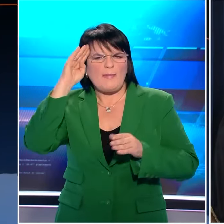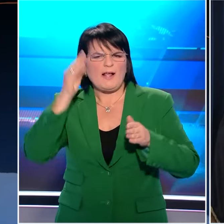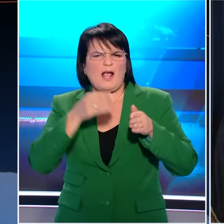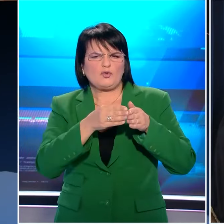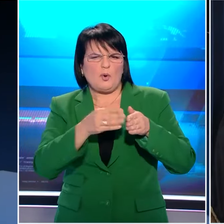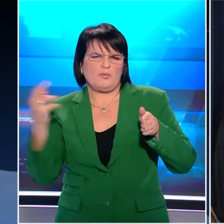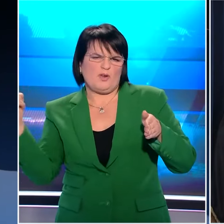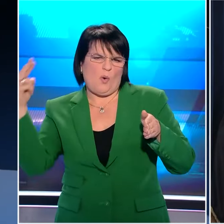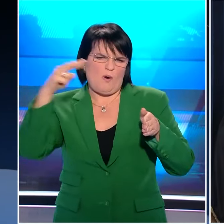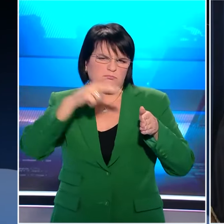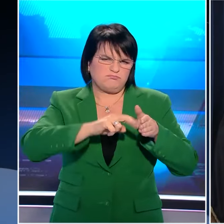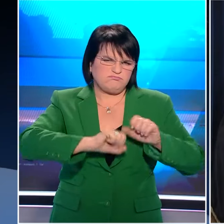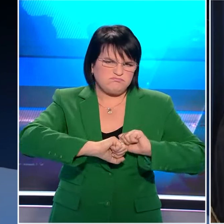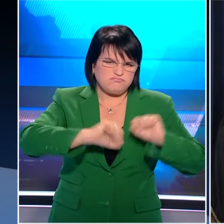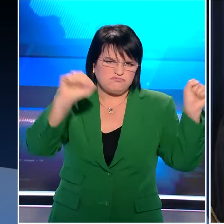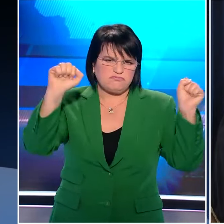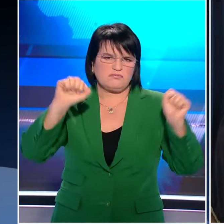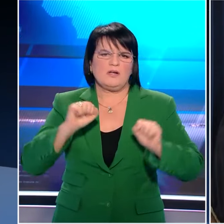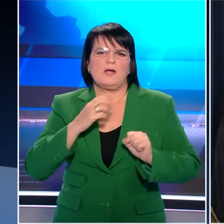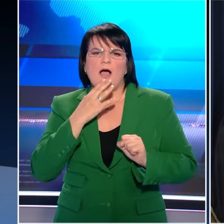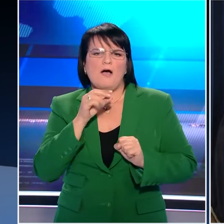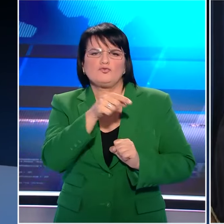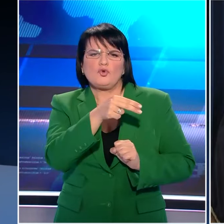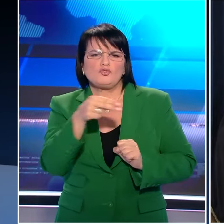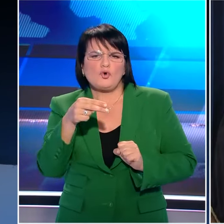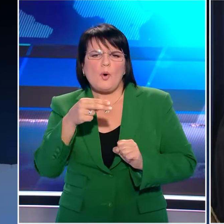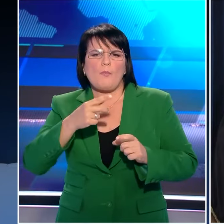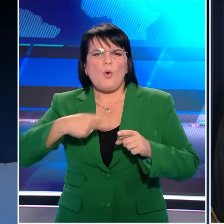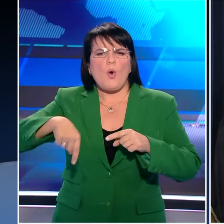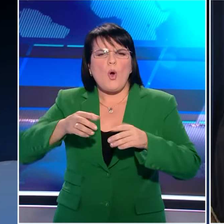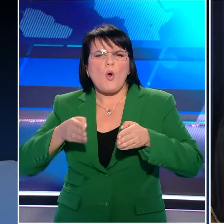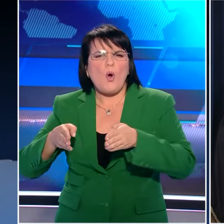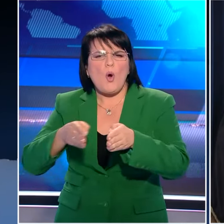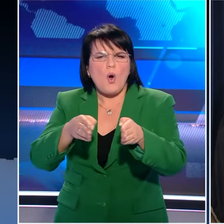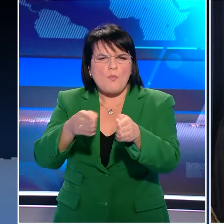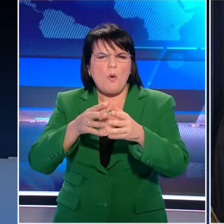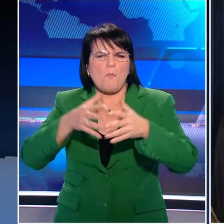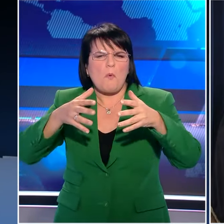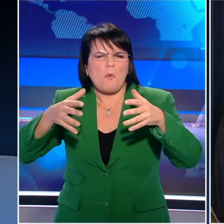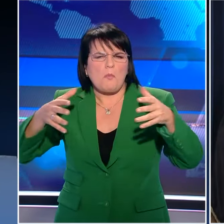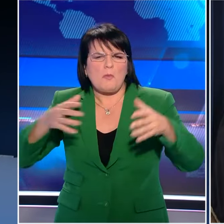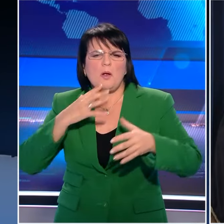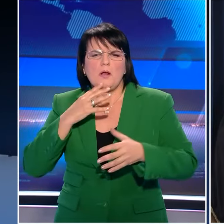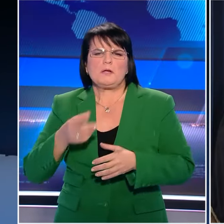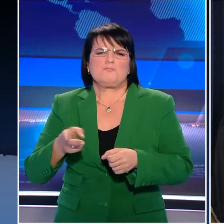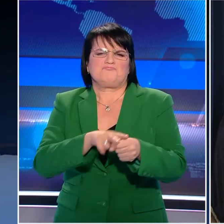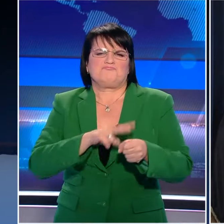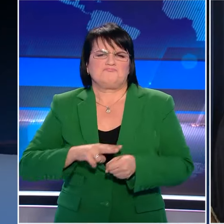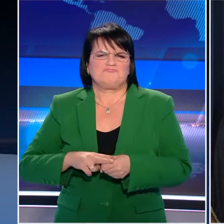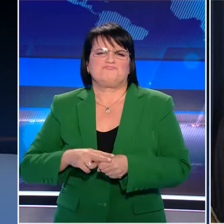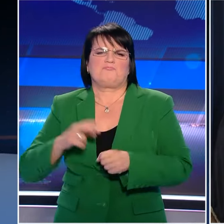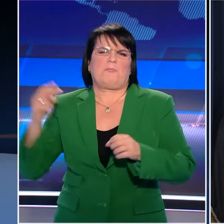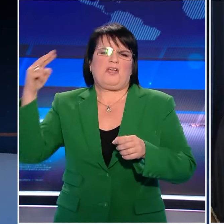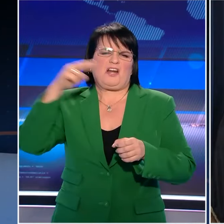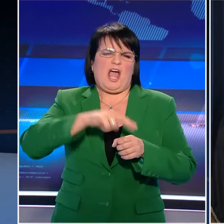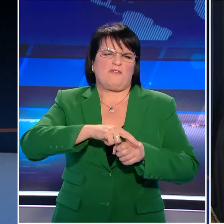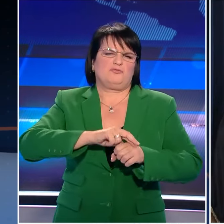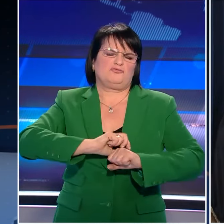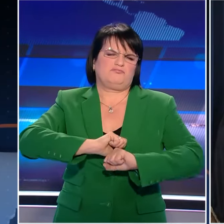لسفينة جينكو بيكاردي الأمريكية في خليج عدن بعدد من الصواريخ